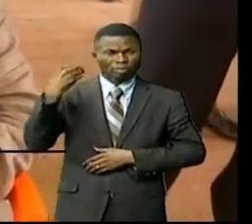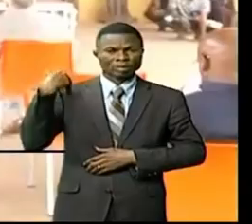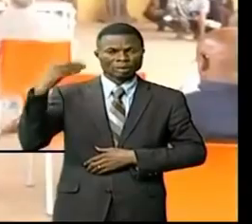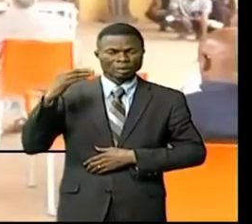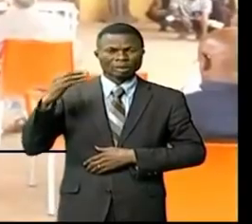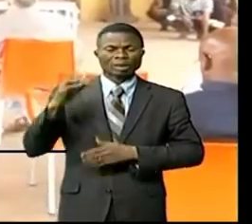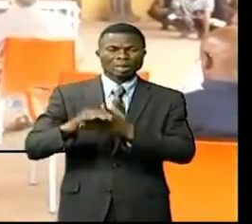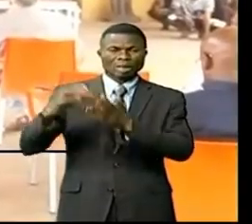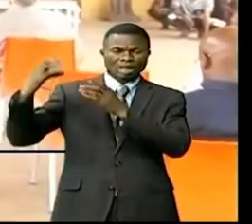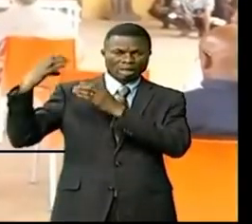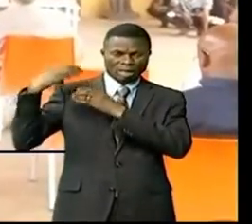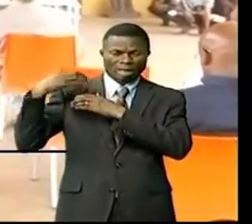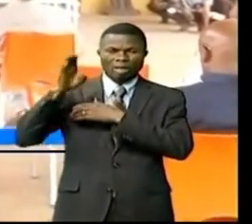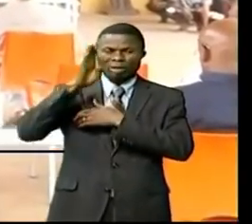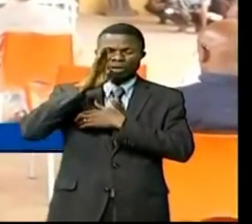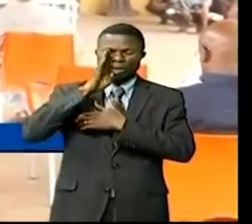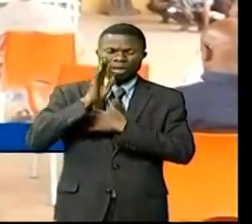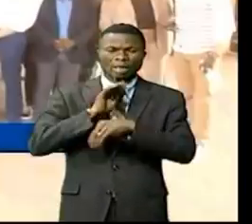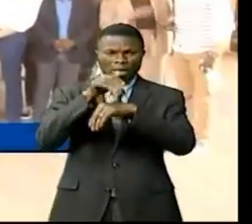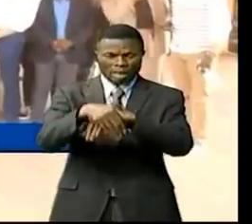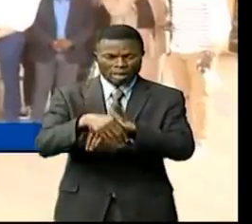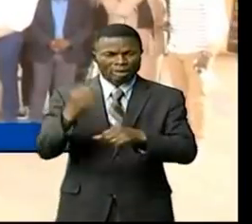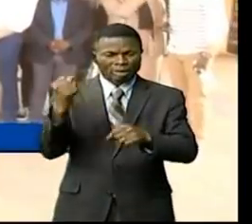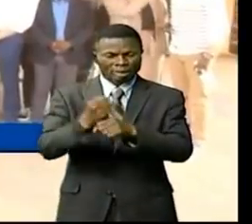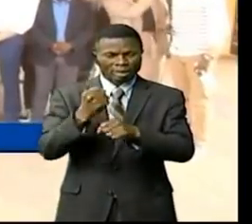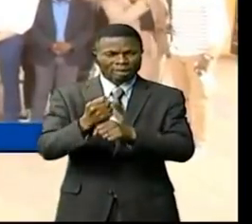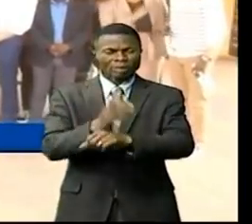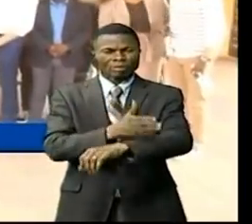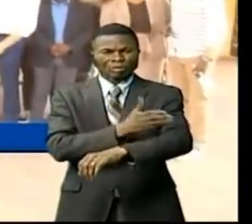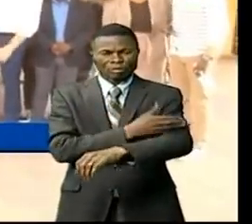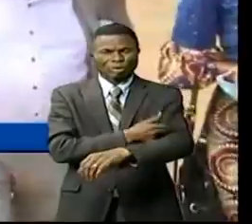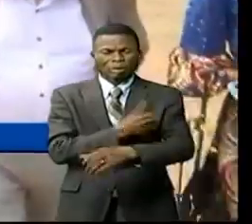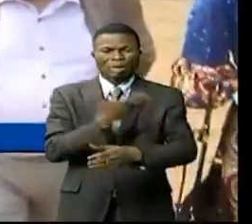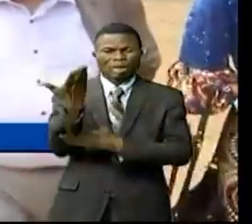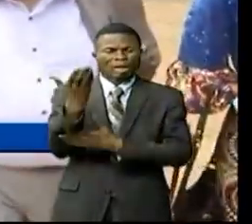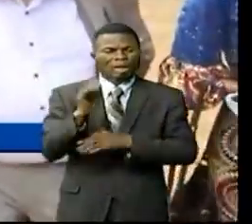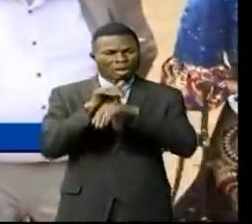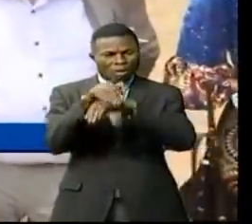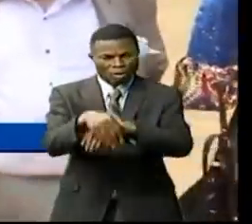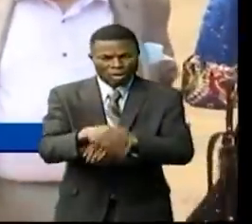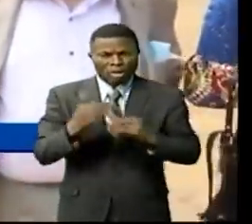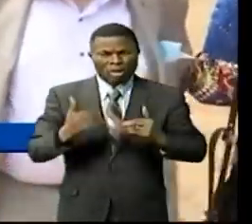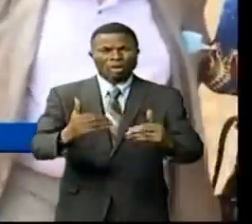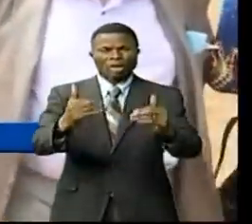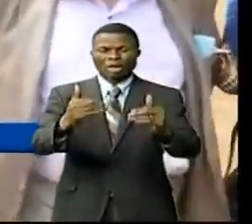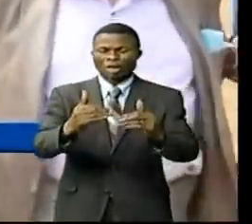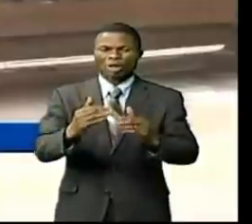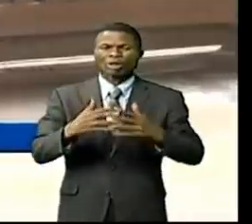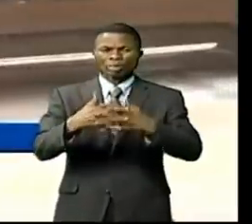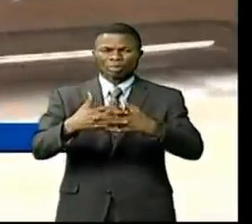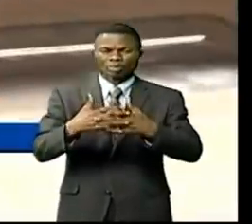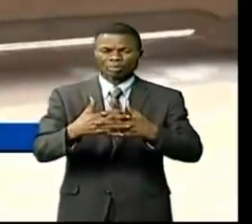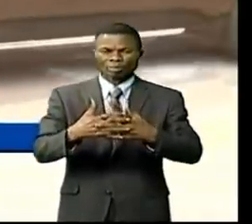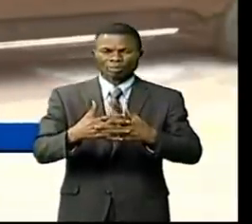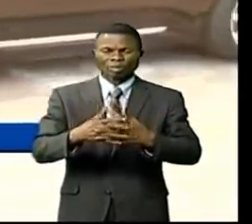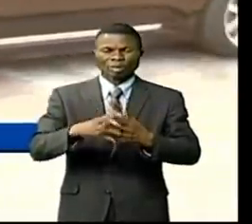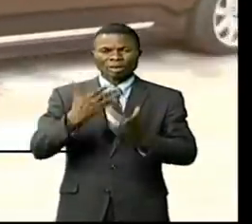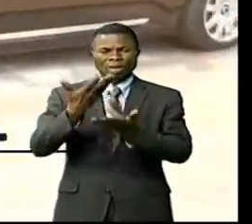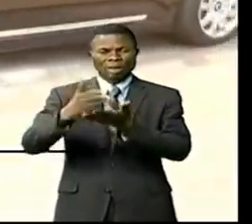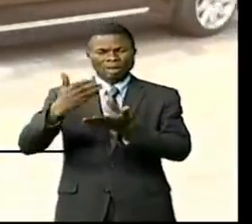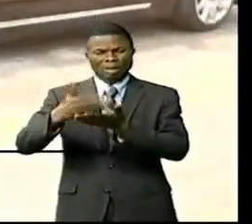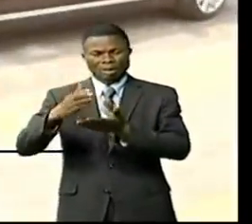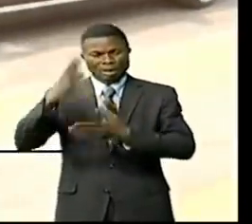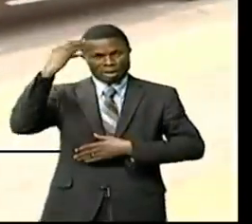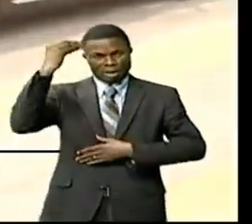André Flao, qui s'est imprégné du fonctionnement, a réitéré son engagement à poursuivre un partenariat de partage d'expériences entre